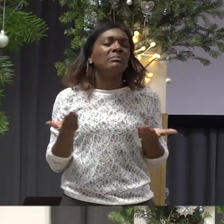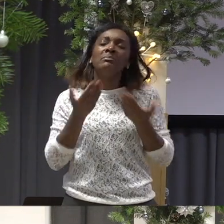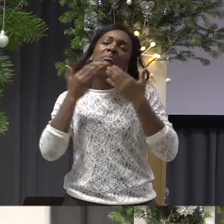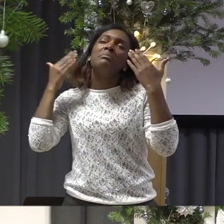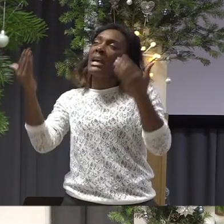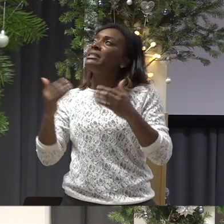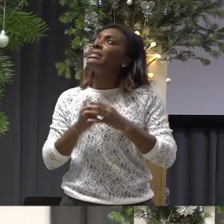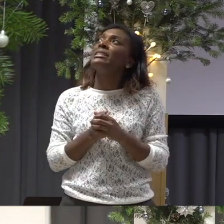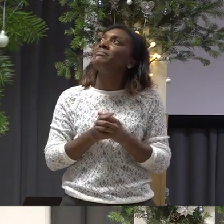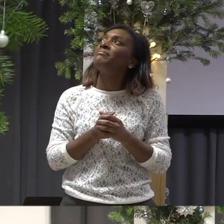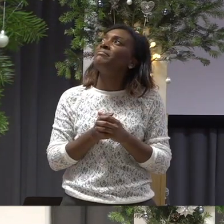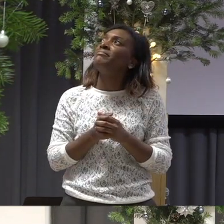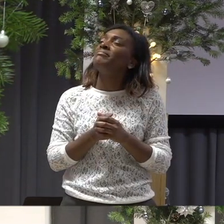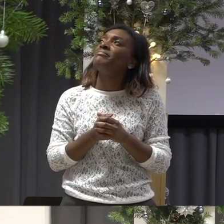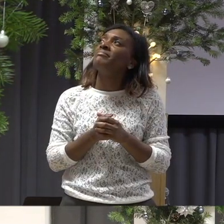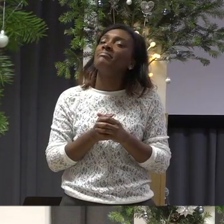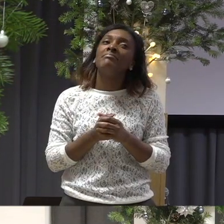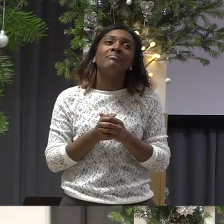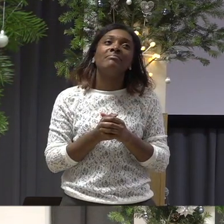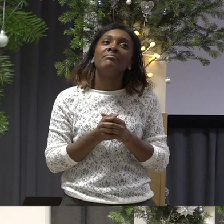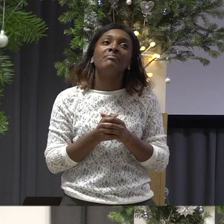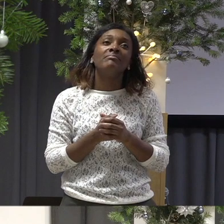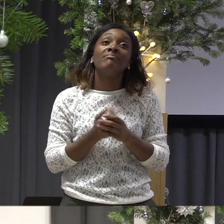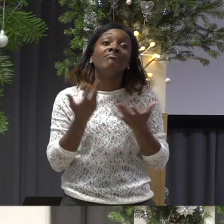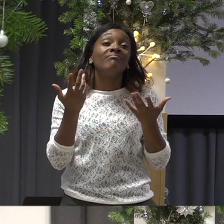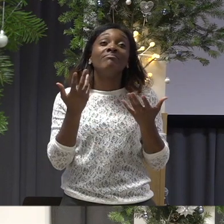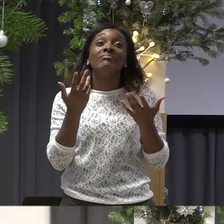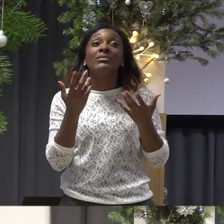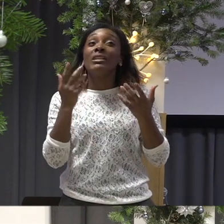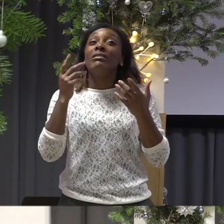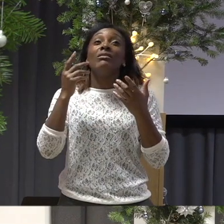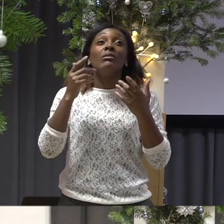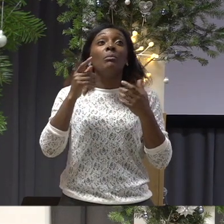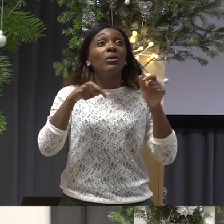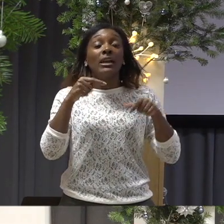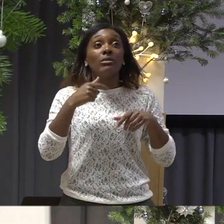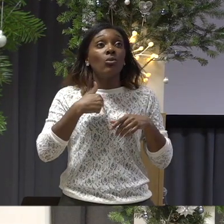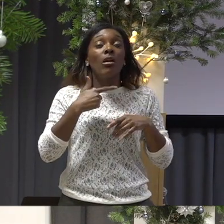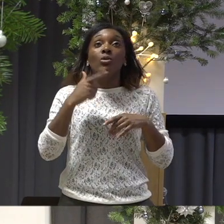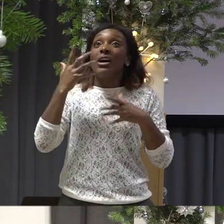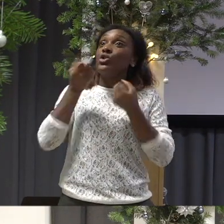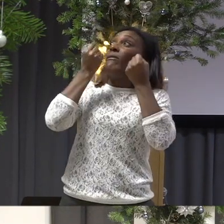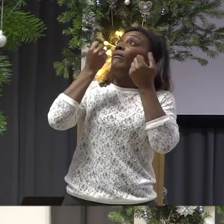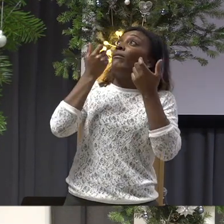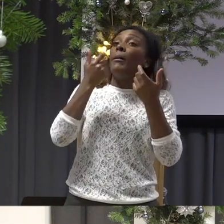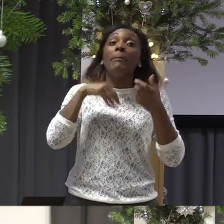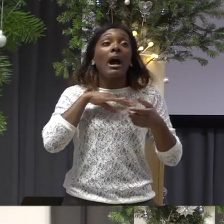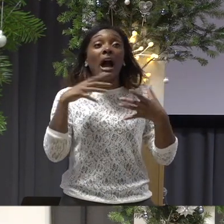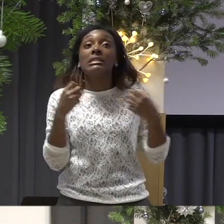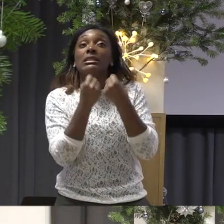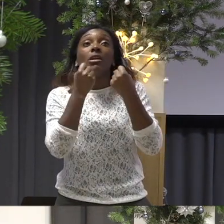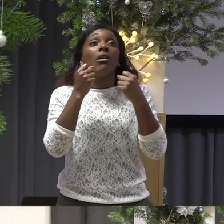accordé. Toutes les fois où un accident s'approchait et que l'ange de l'Éternel venait